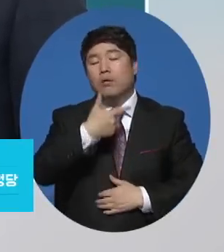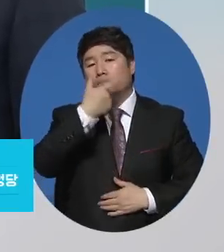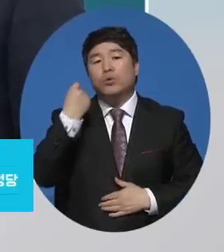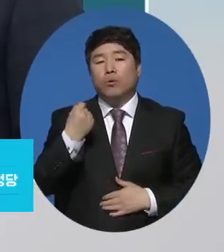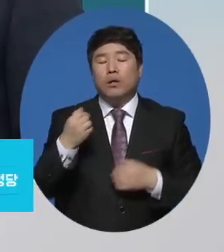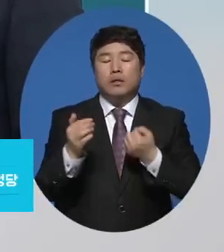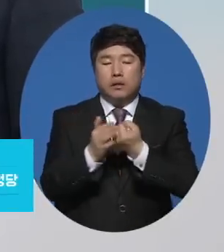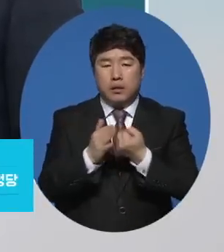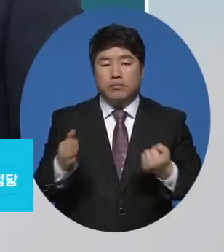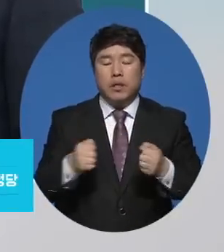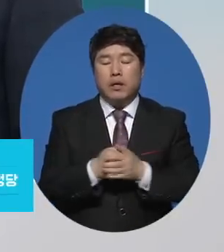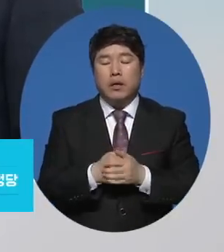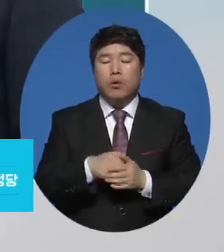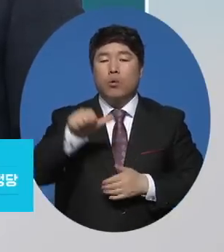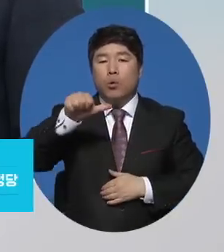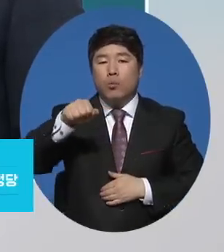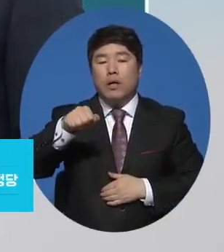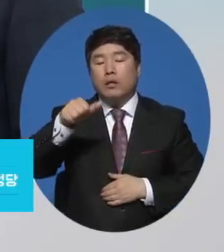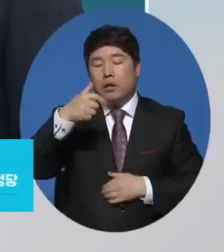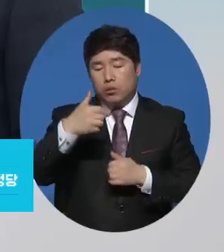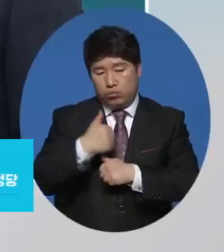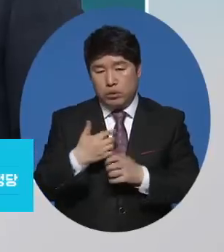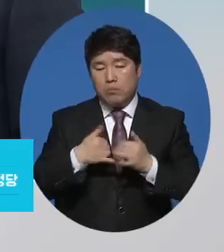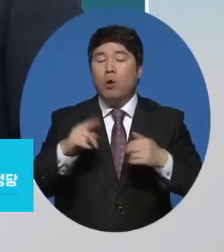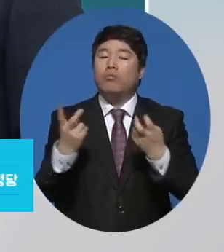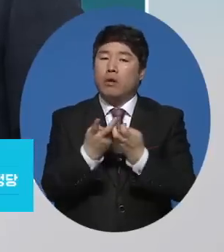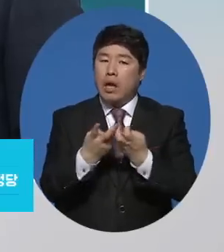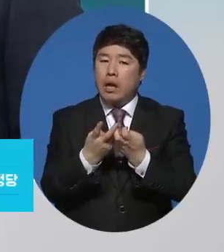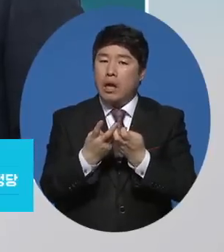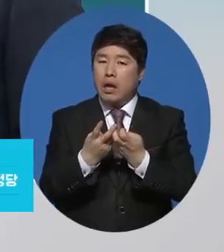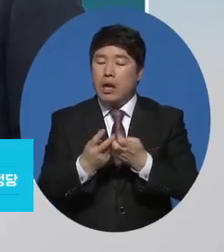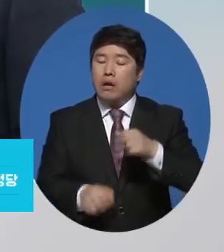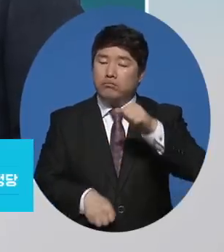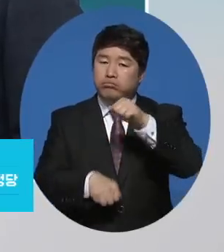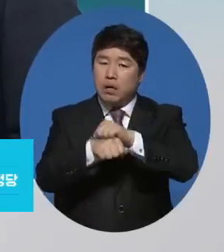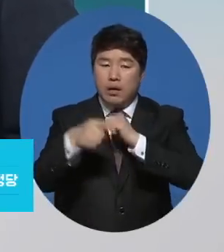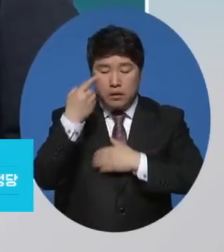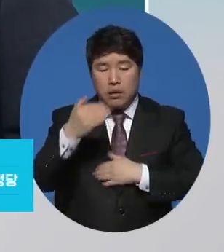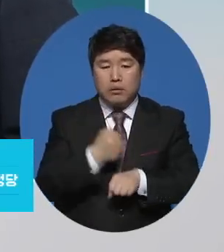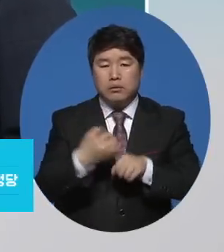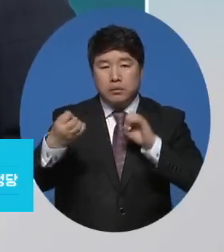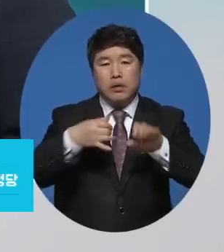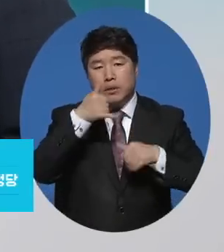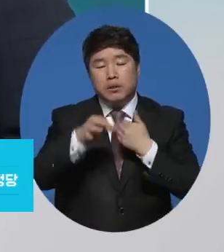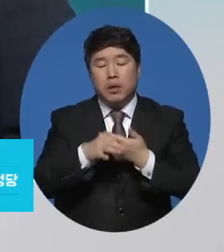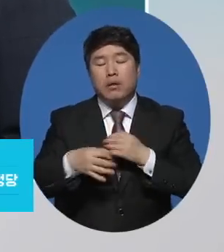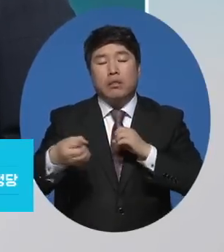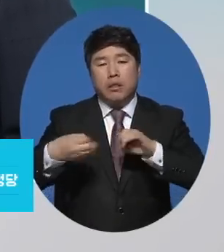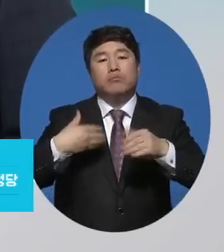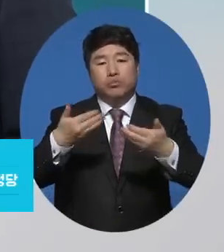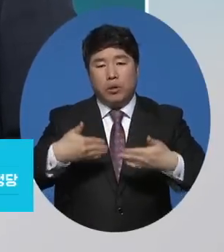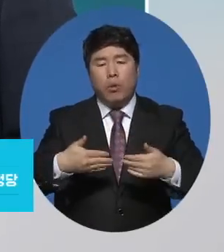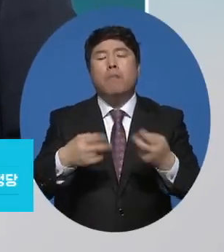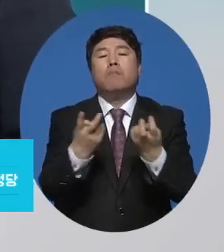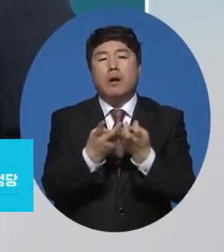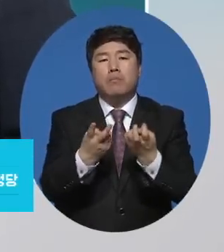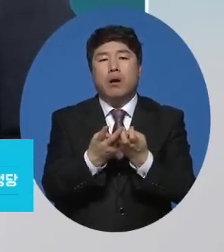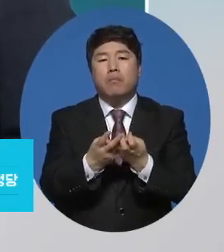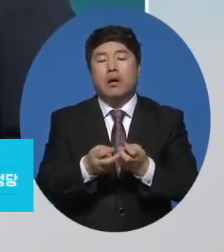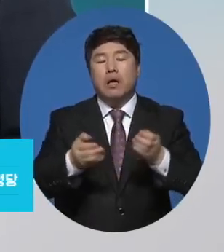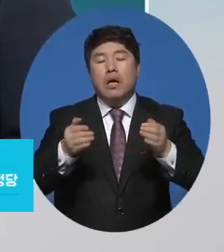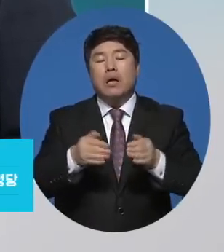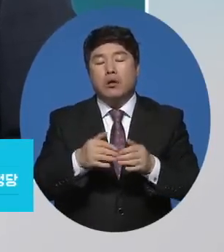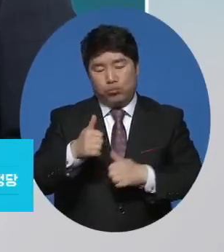때문에 그 5만 명의 병력을 어떻게 충당할 겁니까 답이 있으세요 그 답도 좀 해 주시기 바랍니다 방법은 기간을